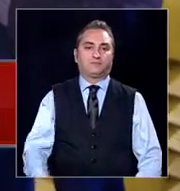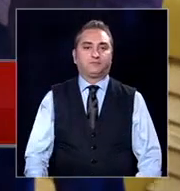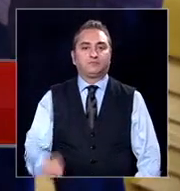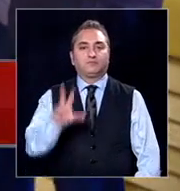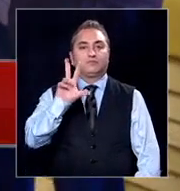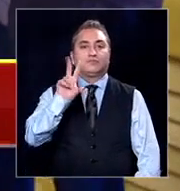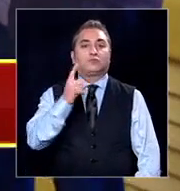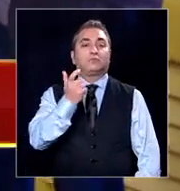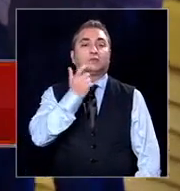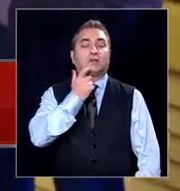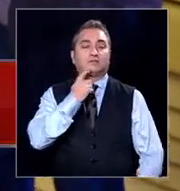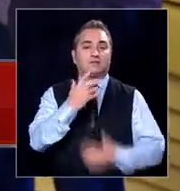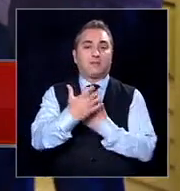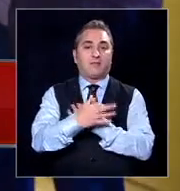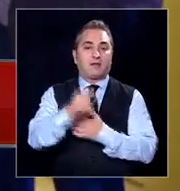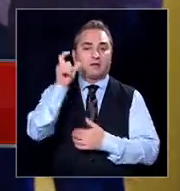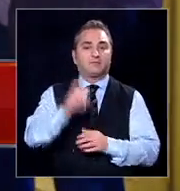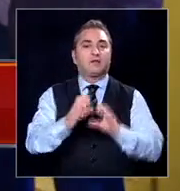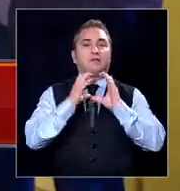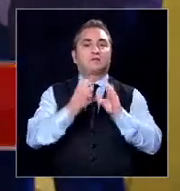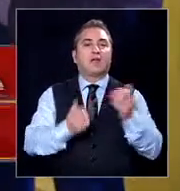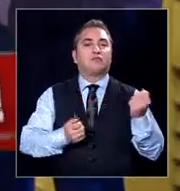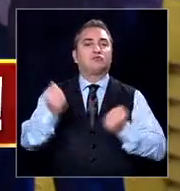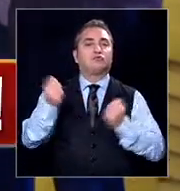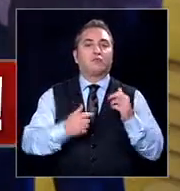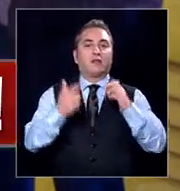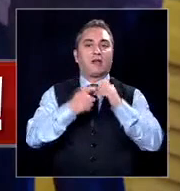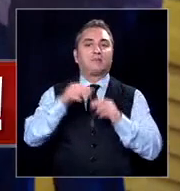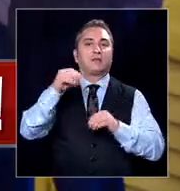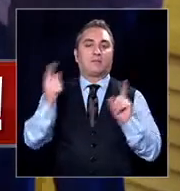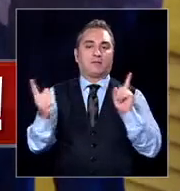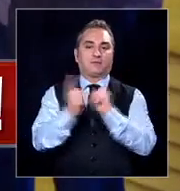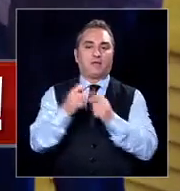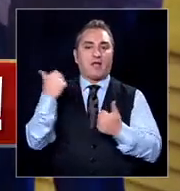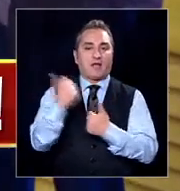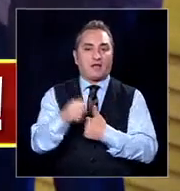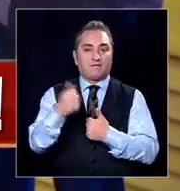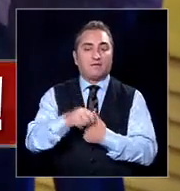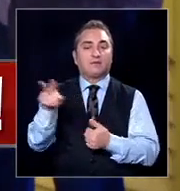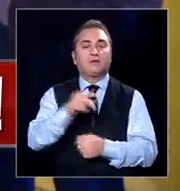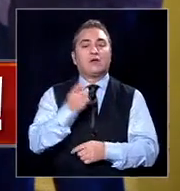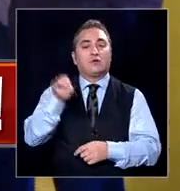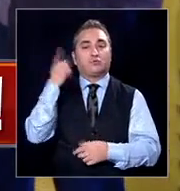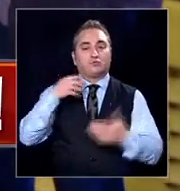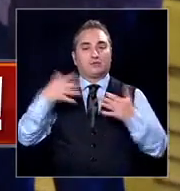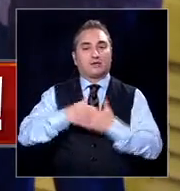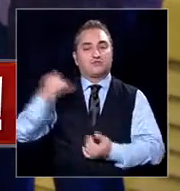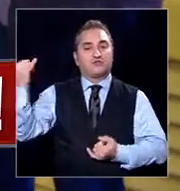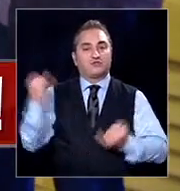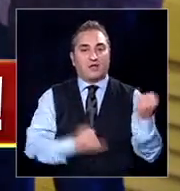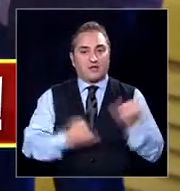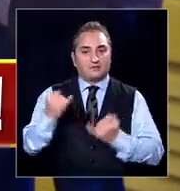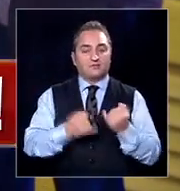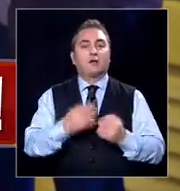31 yaşındaki Melek İpek servis şoförlüğü yapan Ramazan İpek'le evliydi. İddiaya göre dün gece tartışmaya başladılar. Öfkelenen